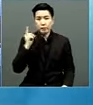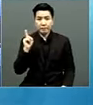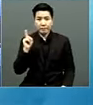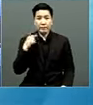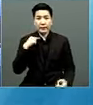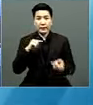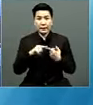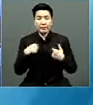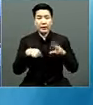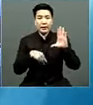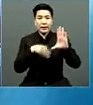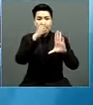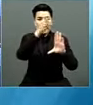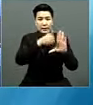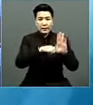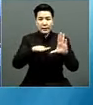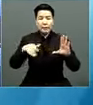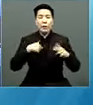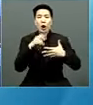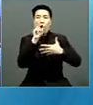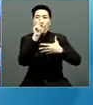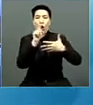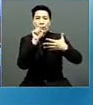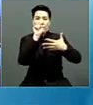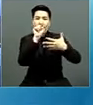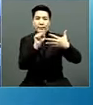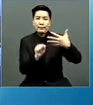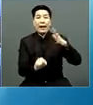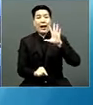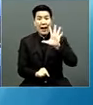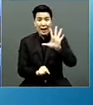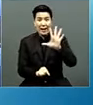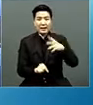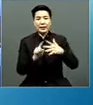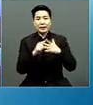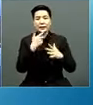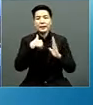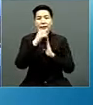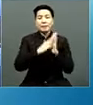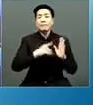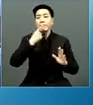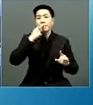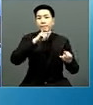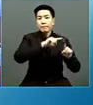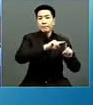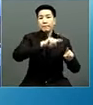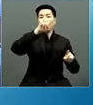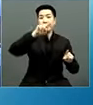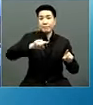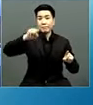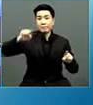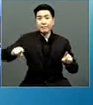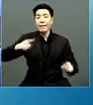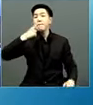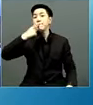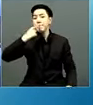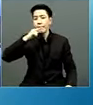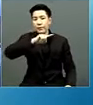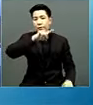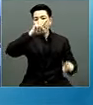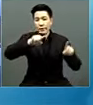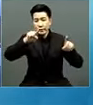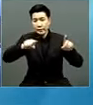นะครับที่อันนี้ตรวจหลักๆแค่5ข้อนะครับก็อย่างที่เห็นเส้นสีแดงนะครับก็ลงมาแตะล